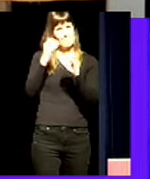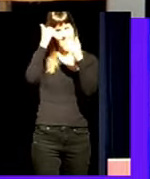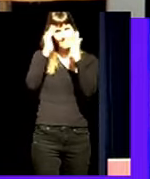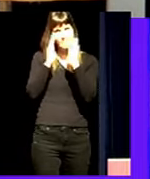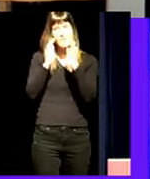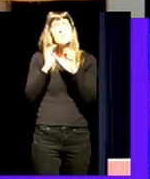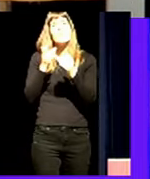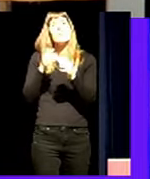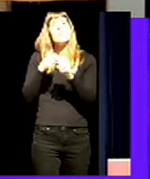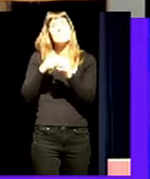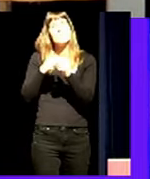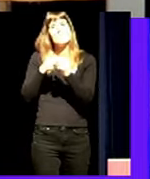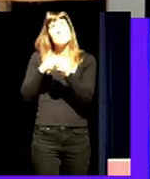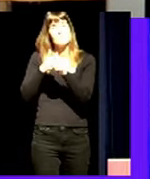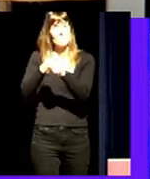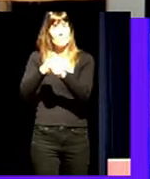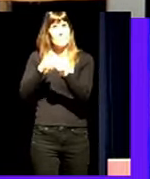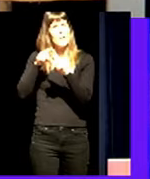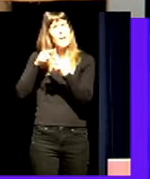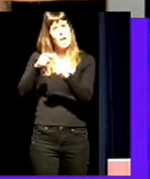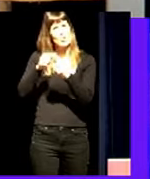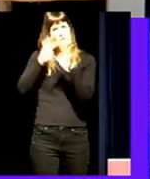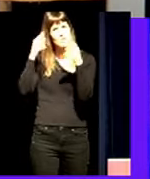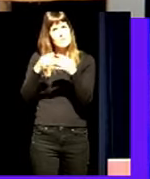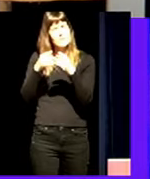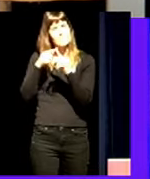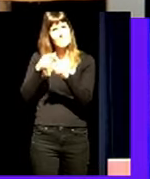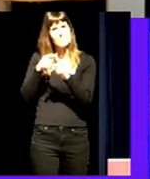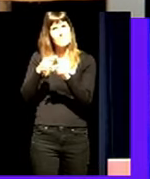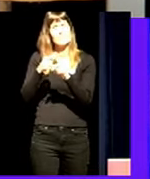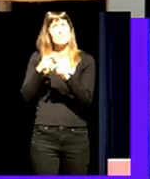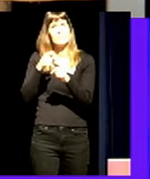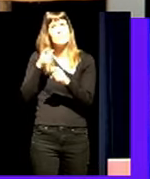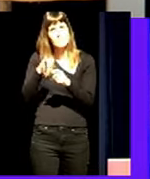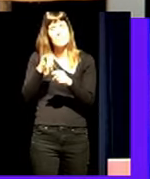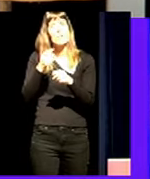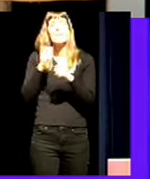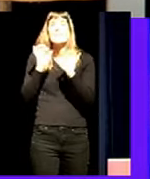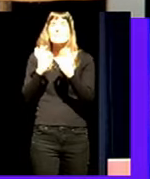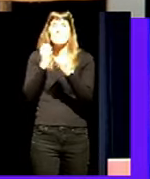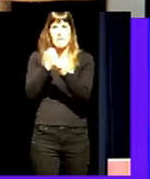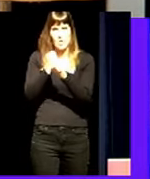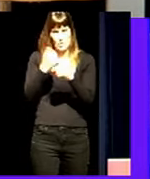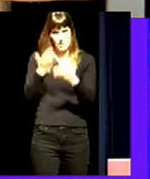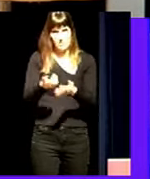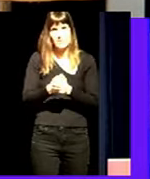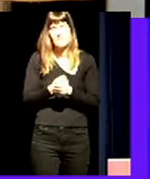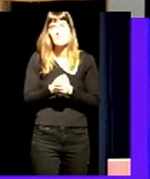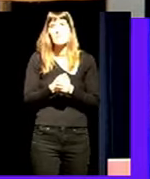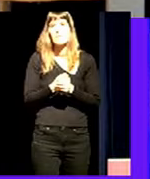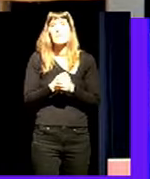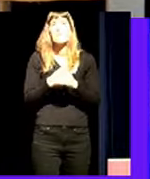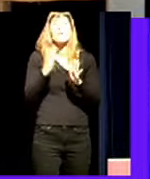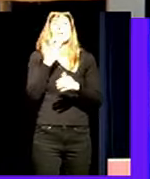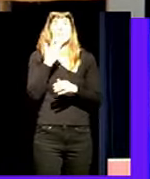zibere erasoak ez da, lantzeko hori, eta jarduen egin bat ditugunak. Baina eliadaba, da, jo, nik